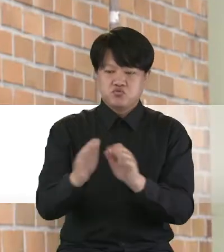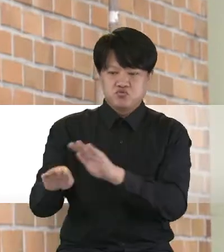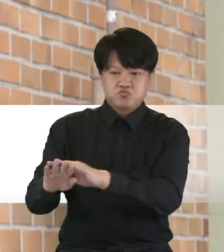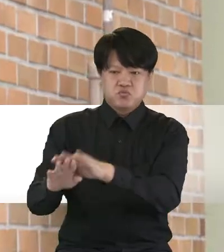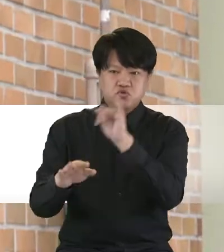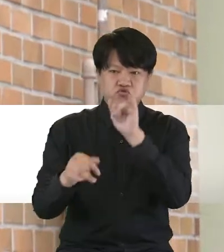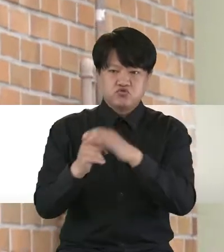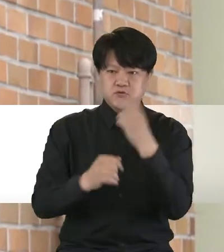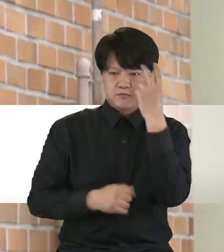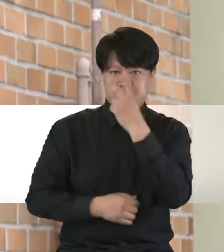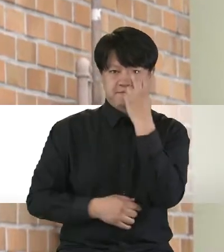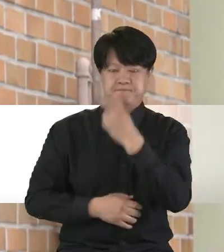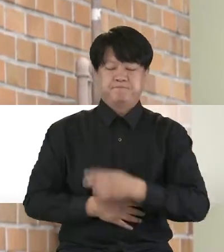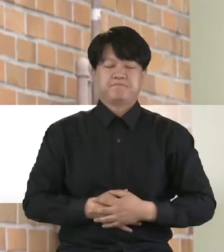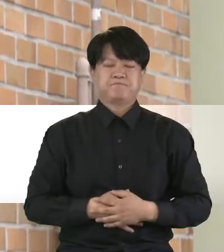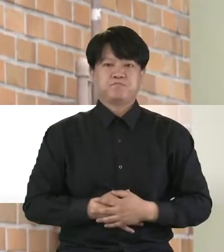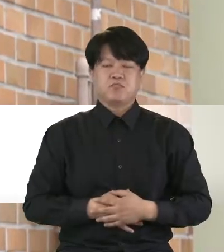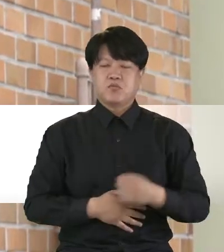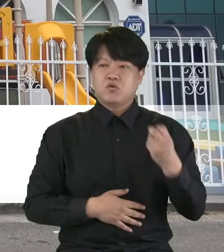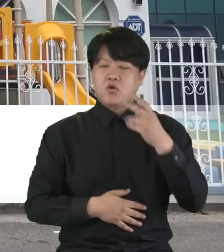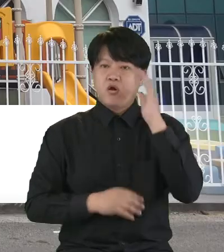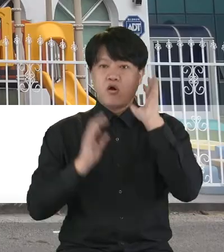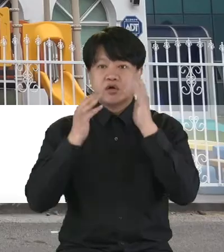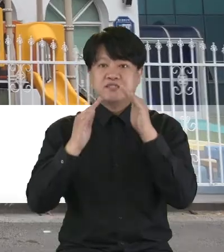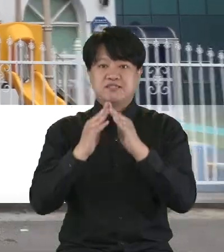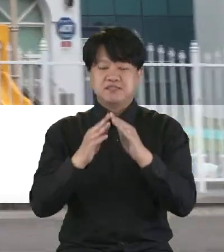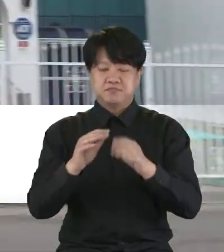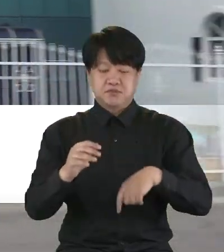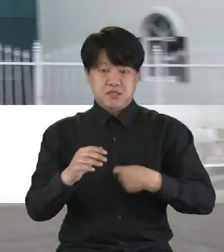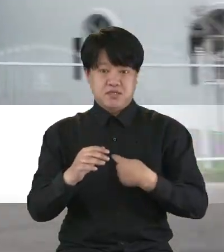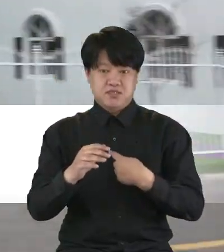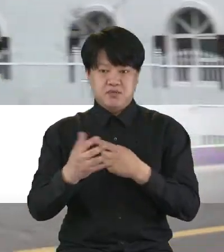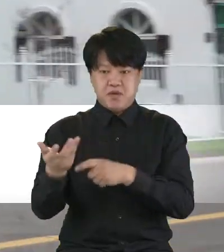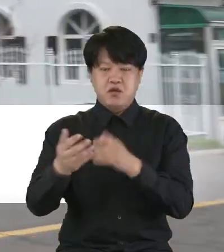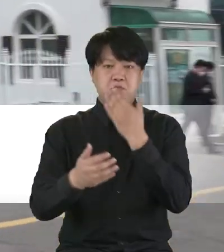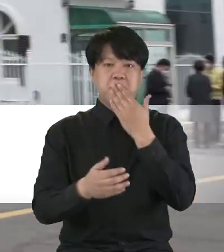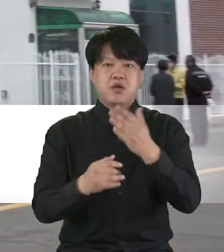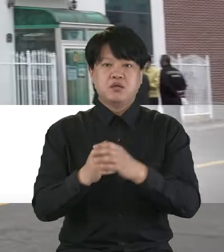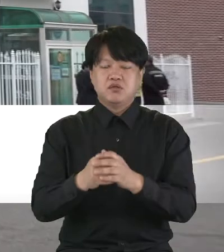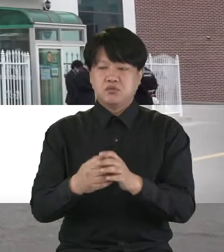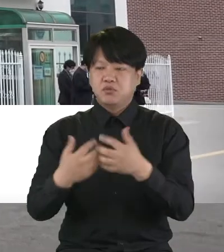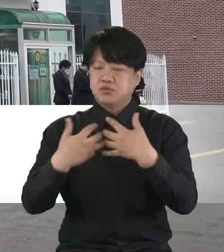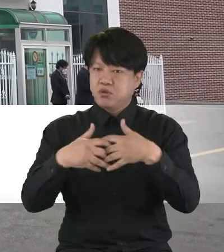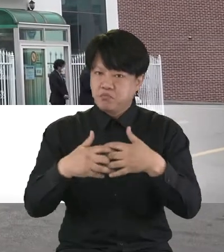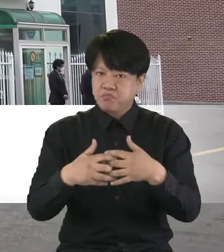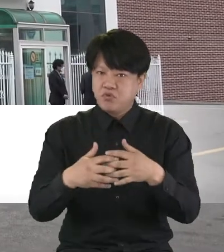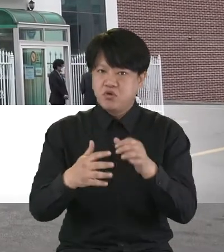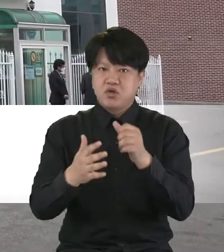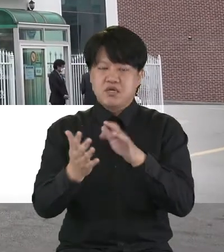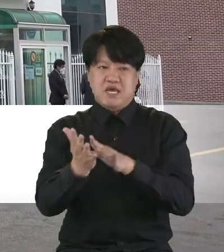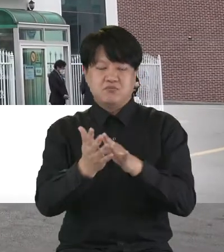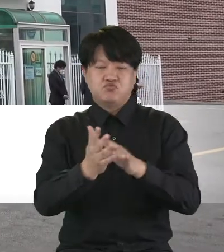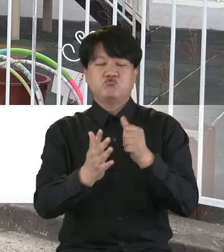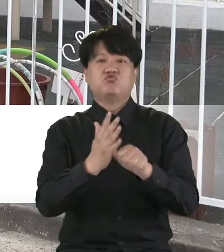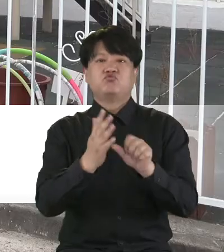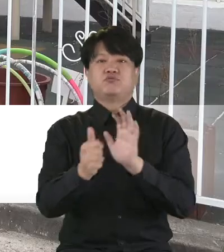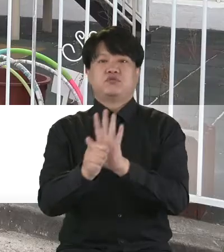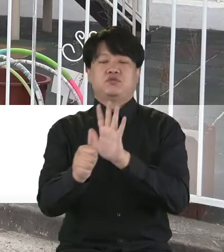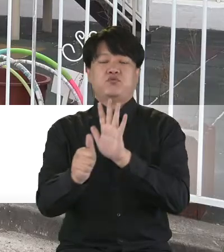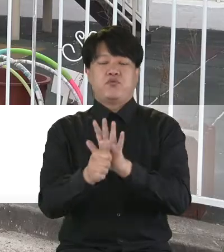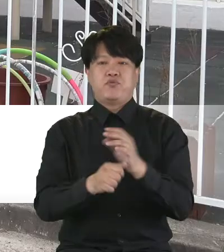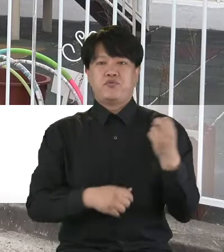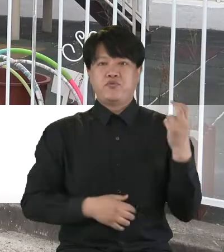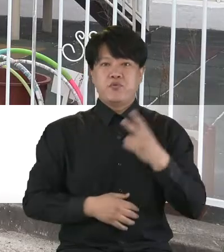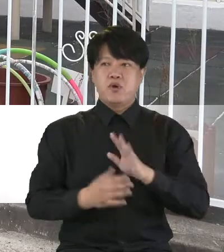지침 준수 여부를 확인합니다 또 어린이집에 자체 방역이 가능하도록 방역 장비와 방역 약품 및 물품을